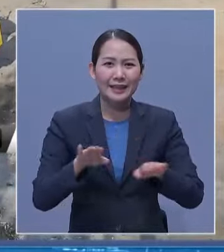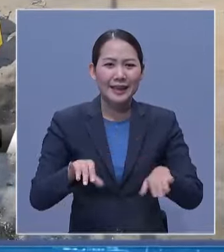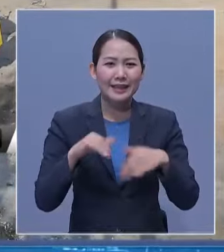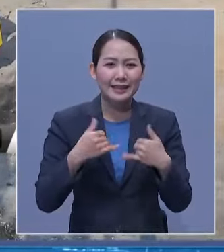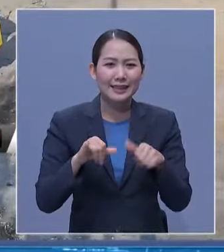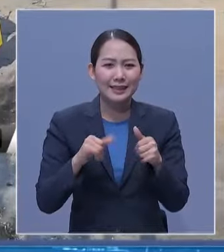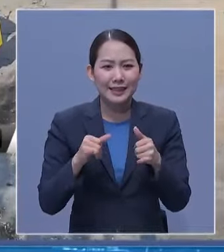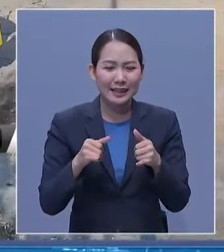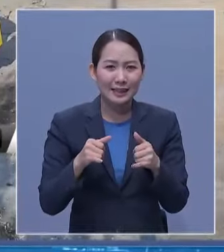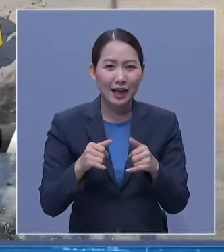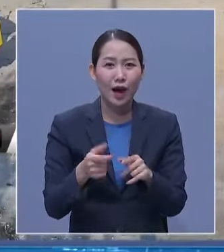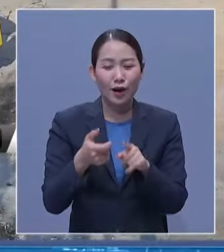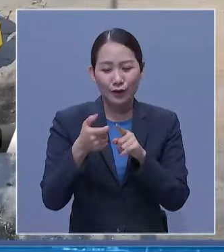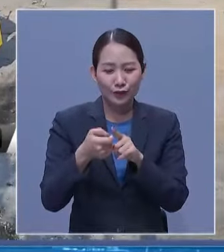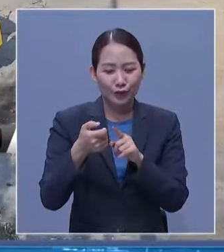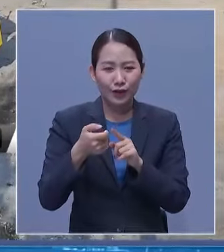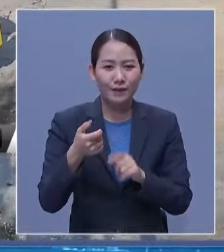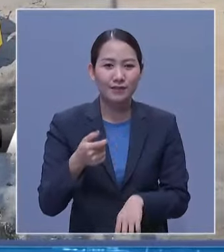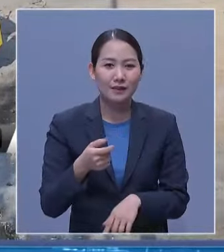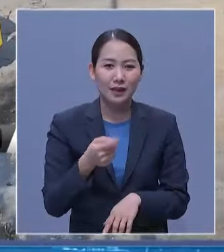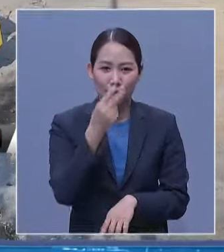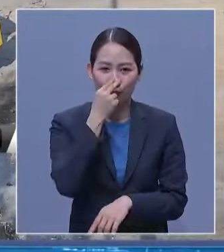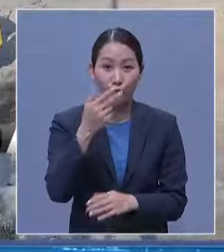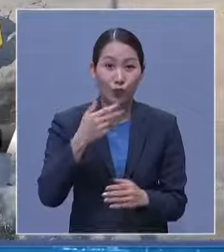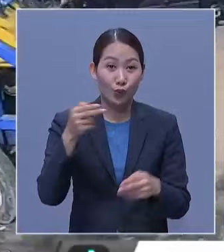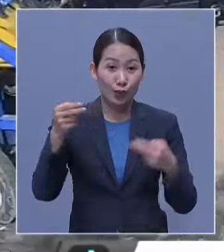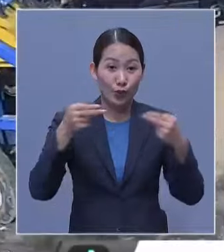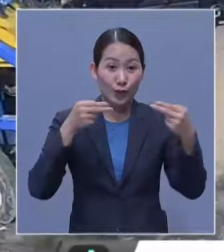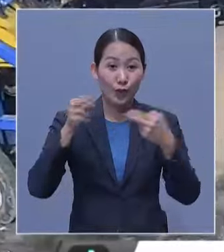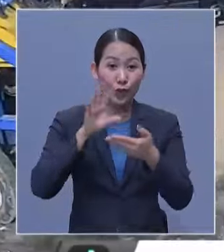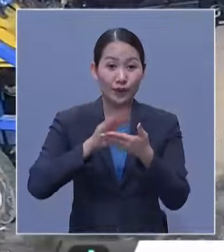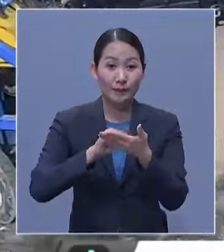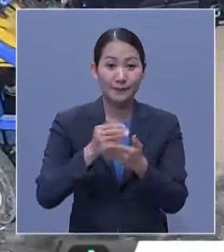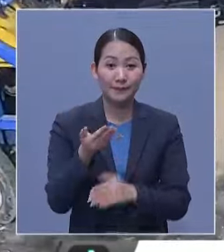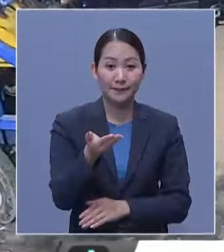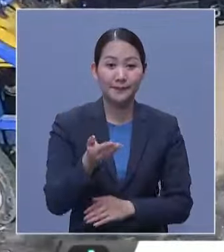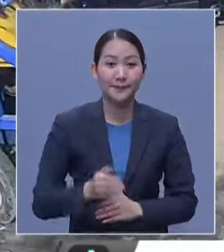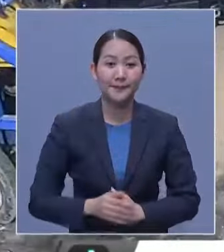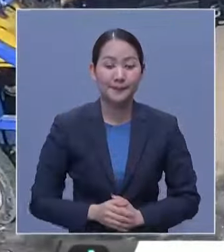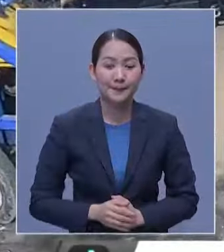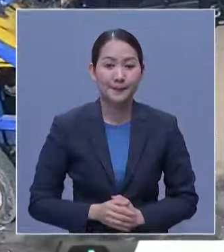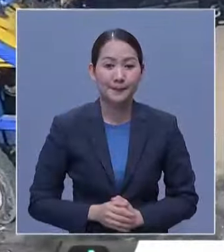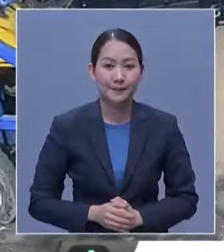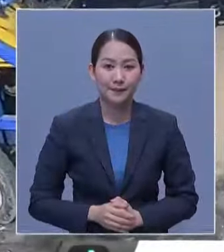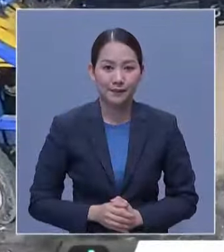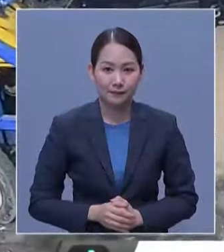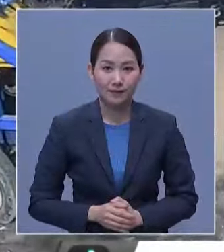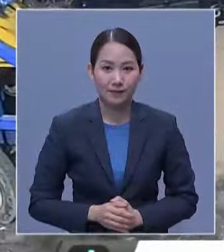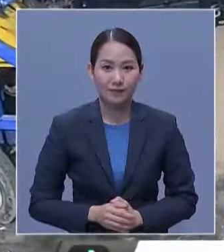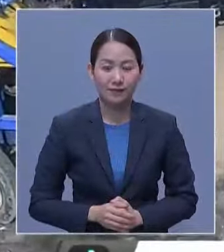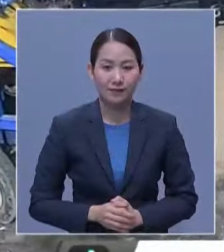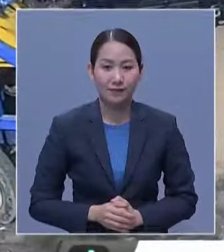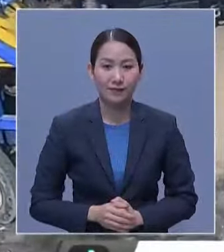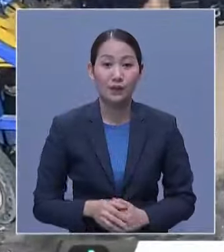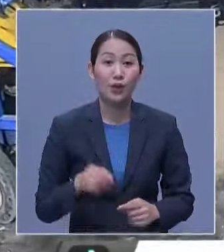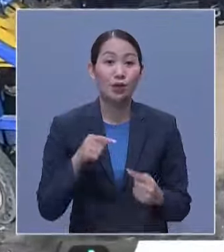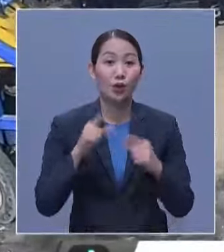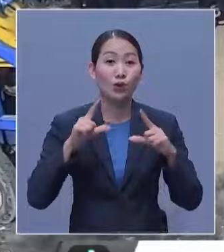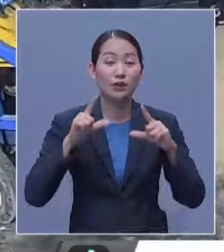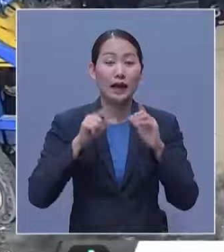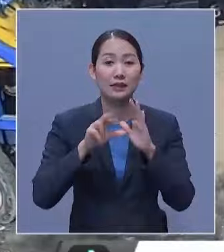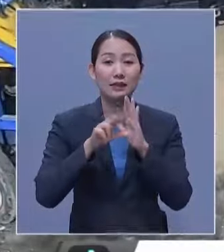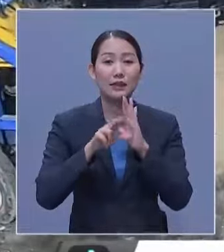แล้วเกิดอะไรขึ้นอ่ะทีมงานเปิดคลิปนี้ขึ้นมาเลยนะคะครับนี่เป็นคลิปที่อ่ะ tiktokนี่ๆอันนี้เป็นภาพ Timeแบ